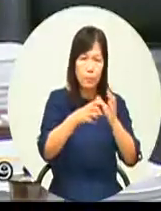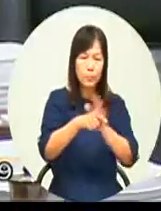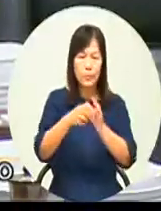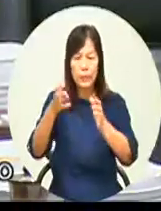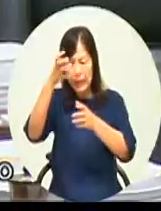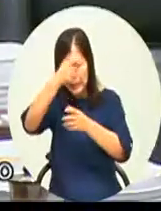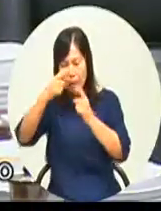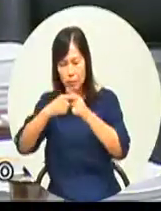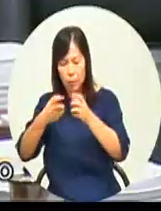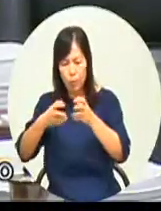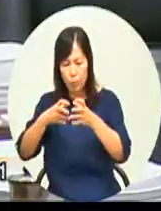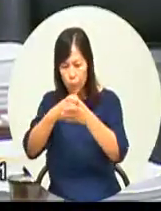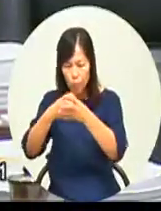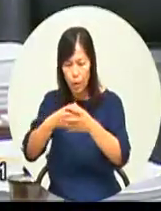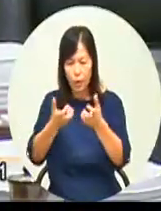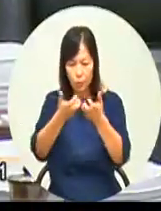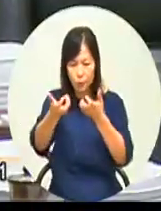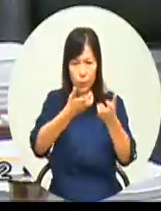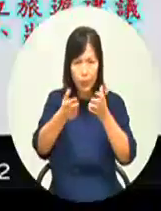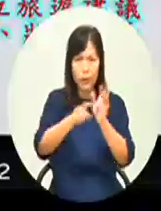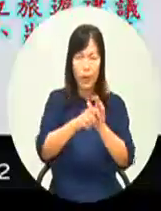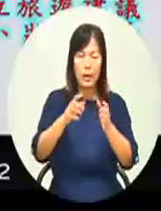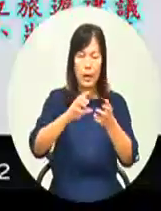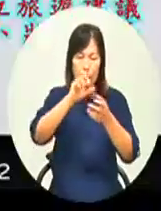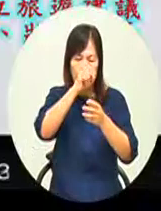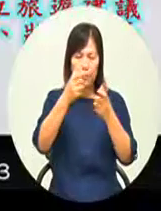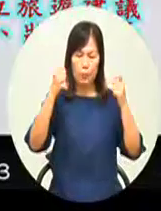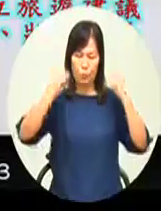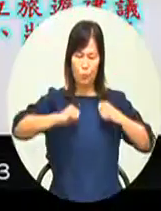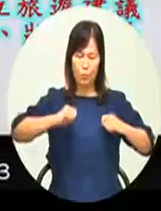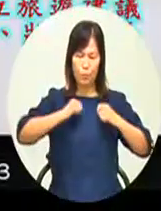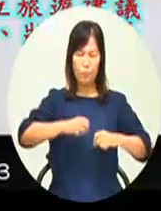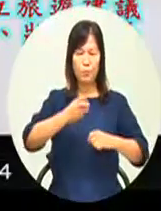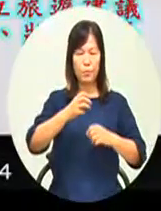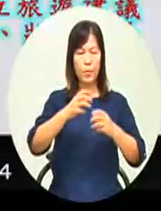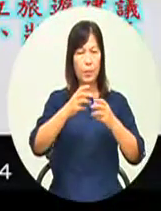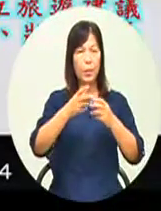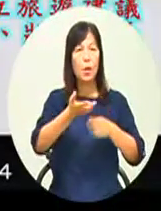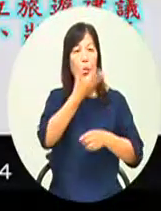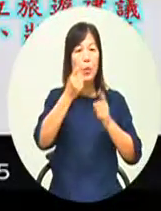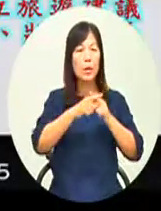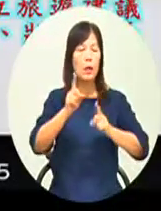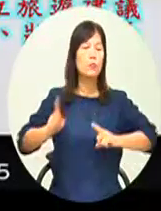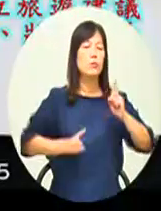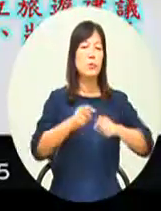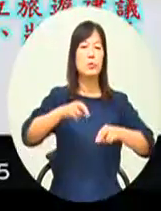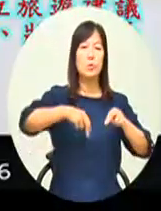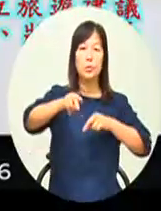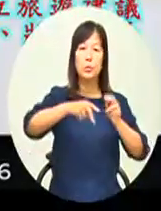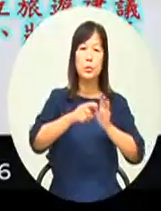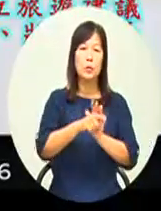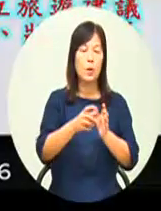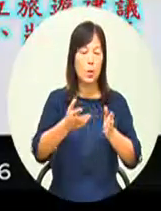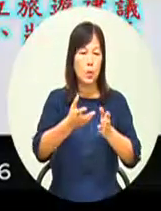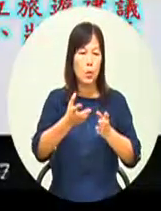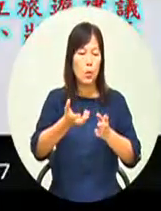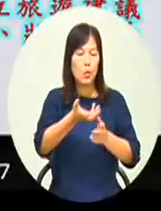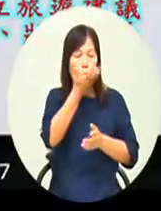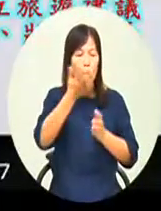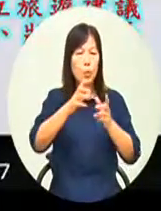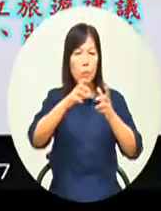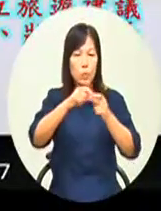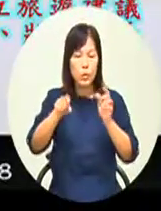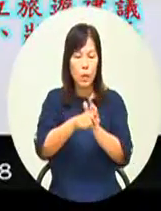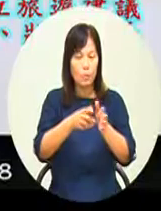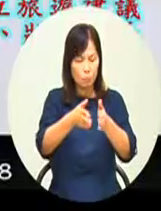样的区隔。特别呢有一些背包客跟这些年轻的自由行的这个族群，他们很需要地